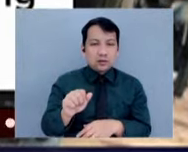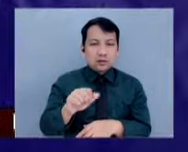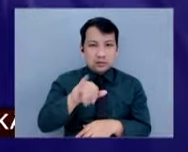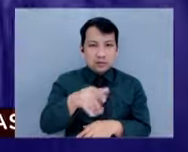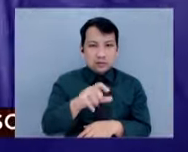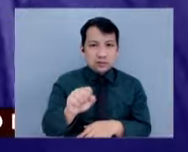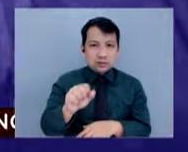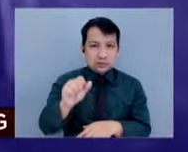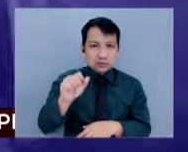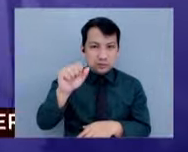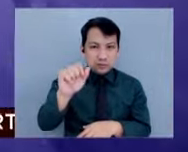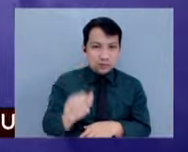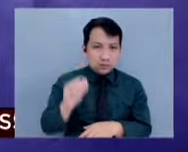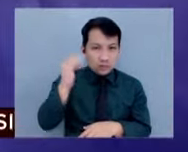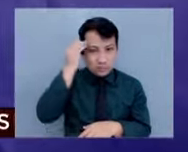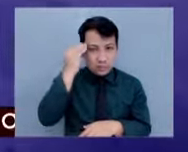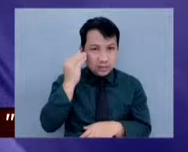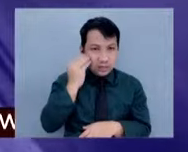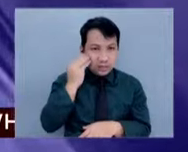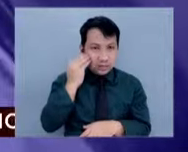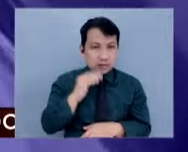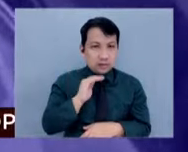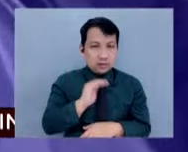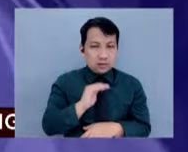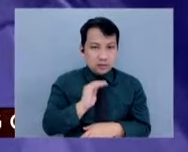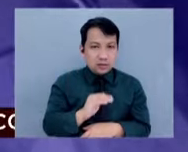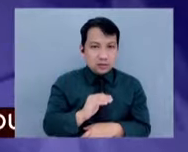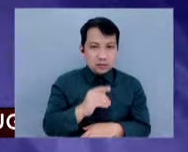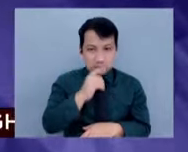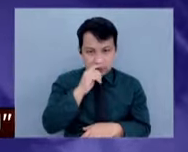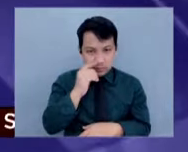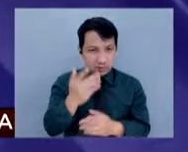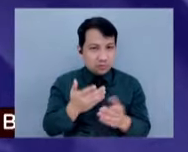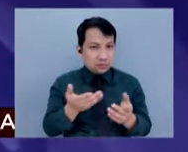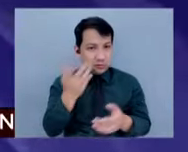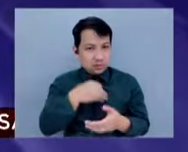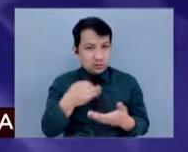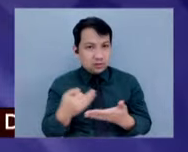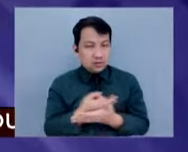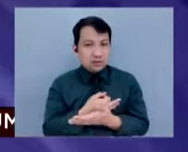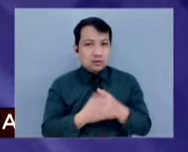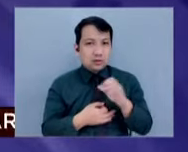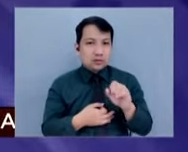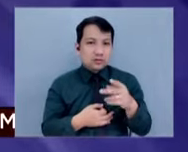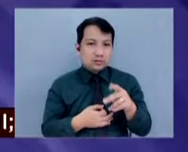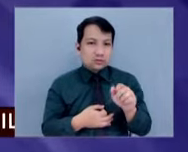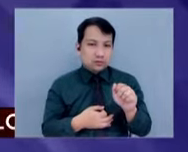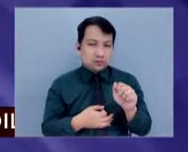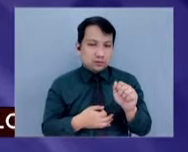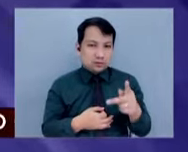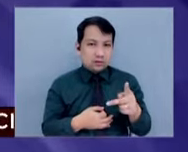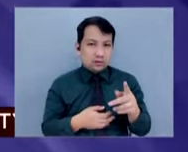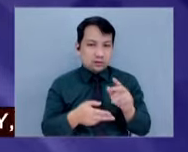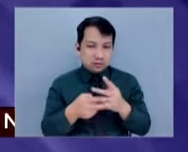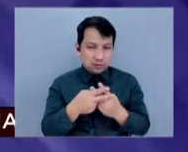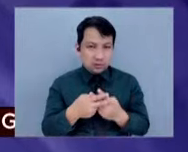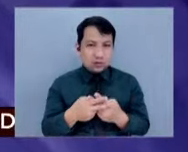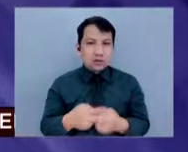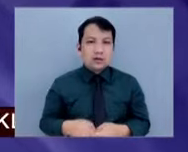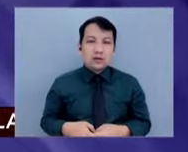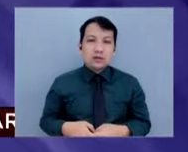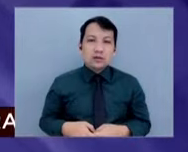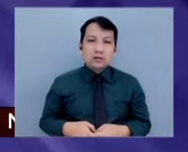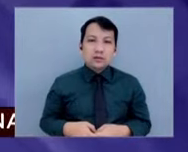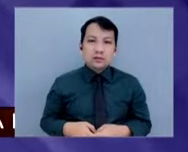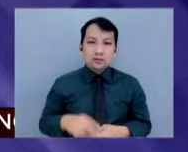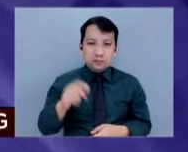Korea. Pero kahit tila pagod sa hiking, looking fresh pa rin si Song Kang. Caption tuloy dyan ng uploader, sana